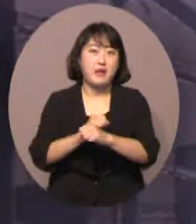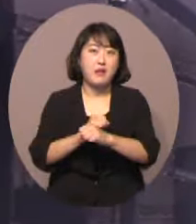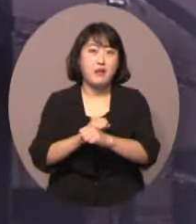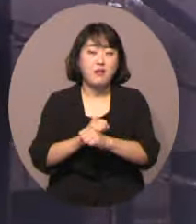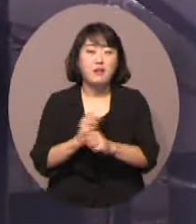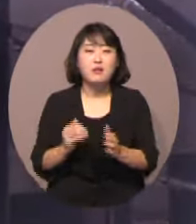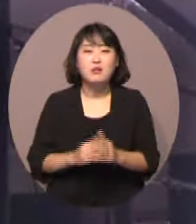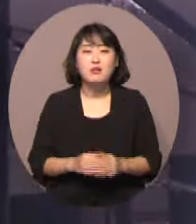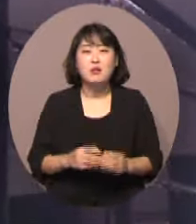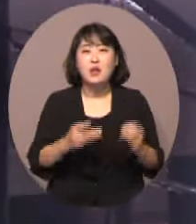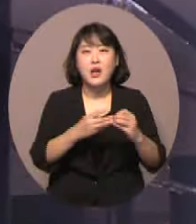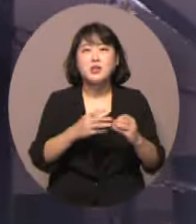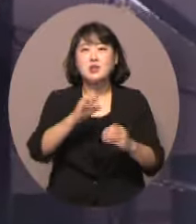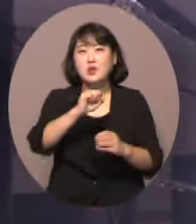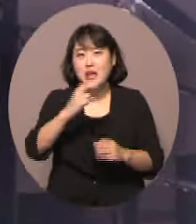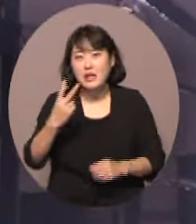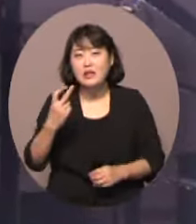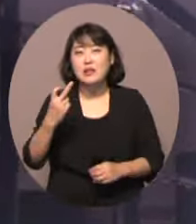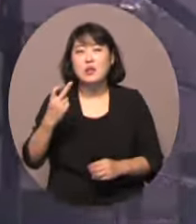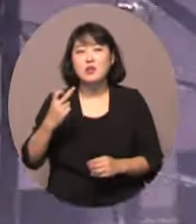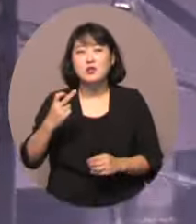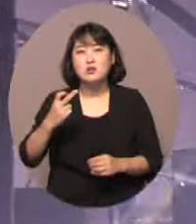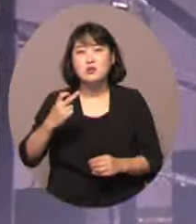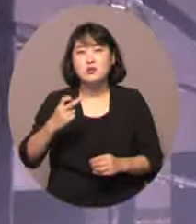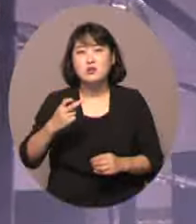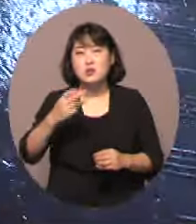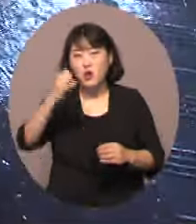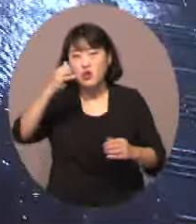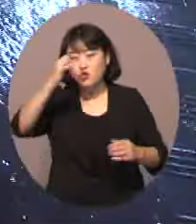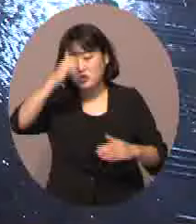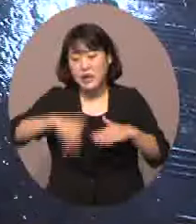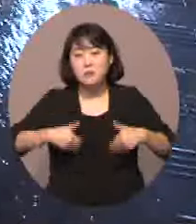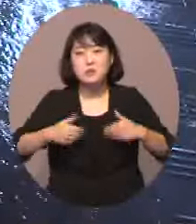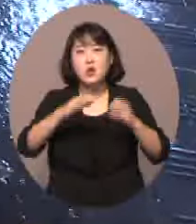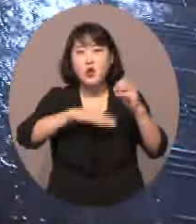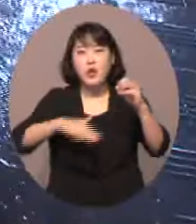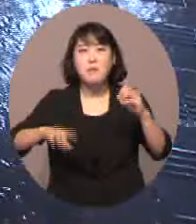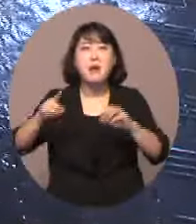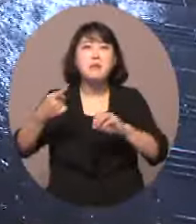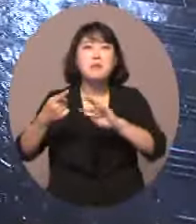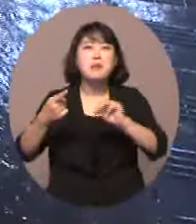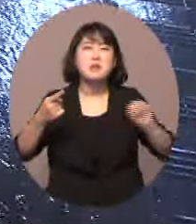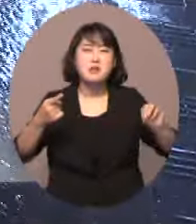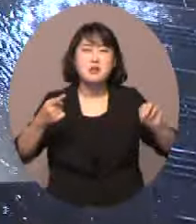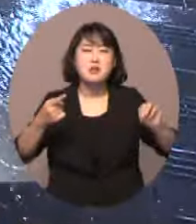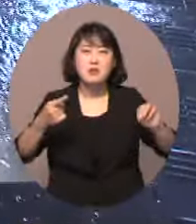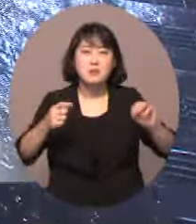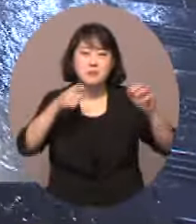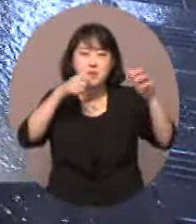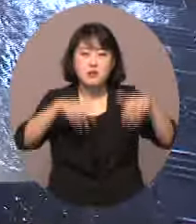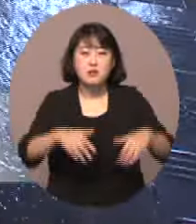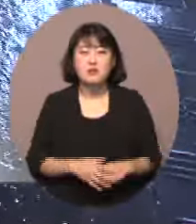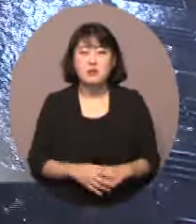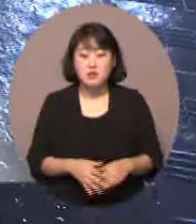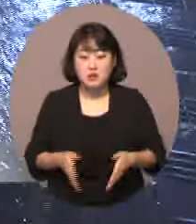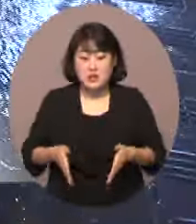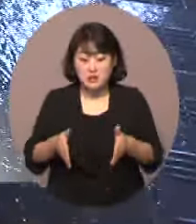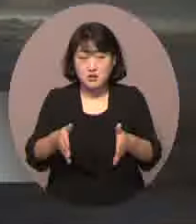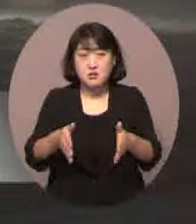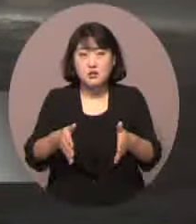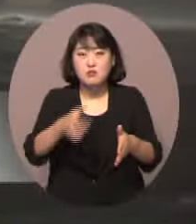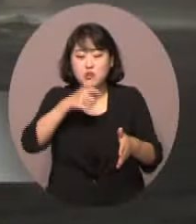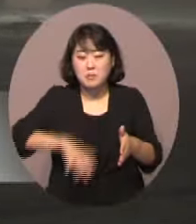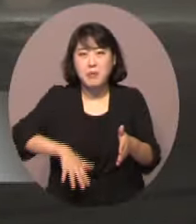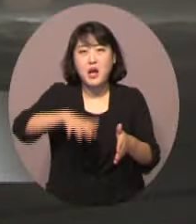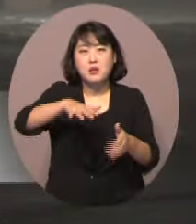서산 등 충남 서해안에는 100mm가 넘는 많은 비가 내렸습니다. 서산에서는 국도가 물에 잠겨 차량 두 대가 침수되는